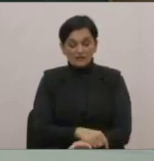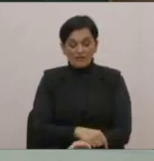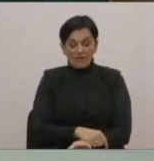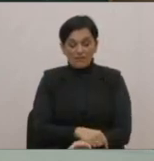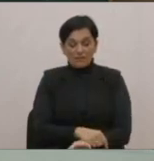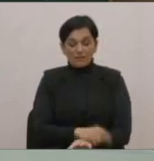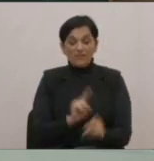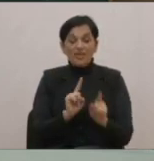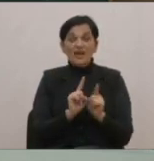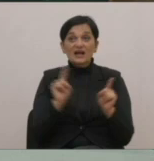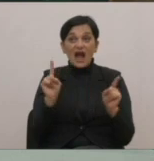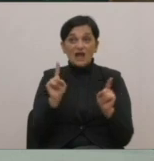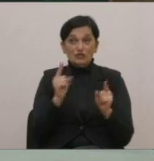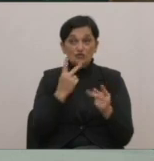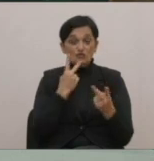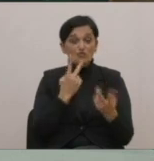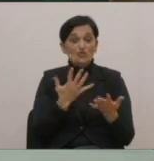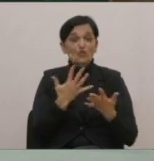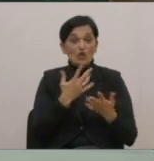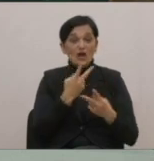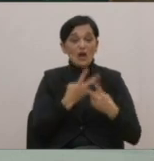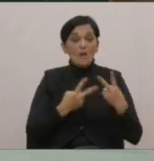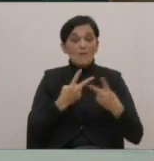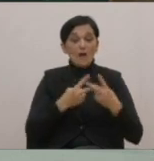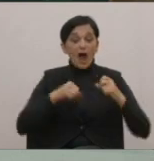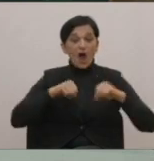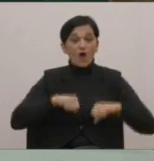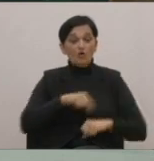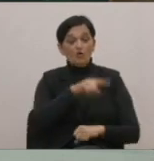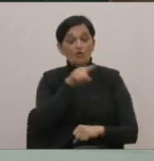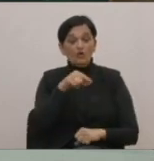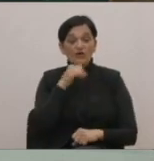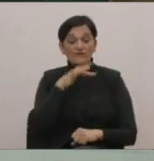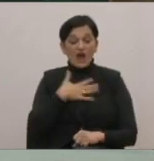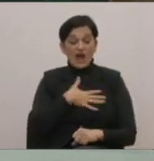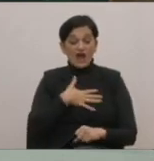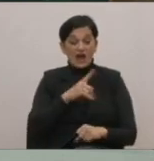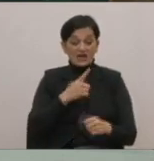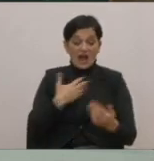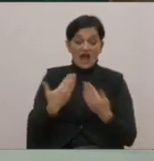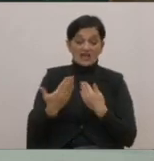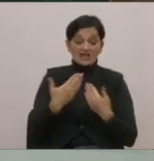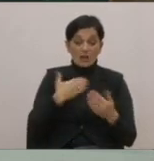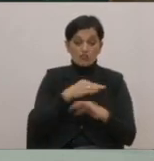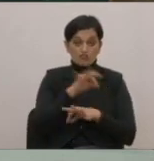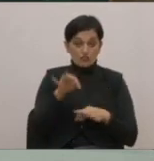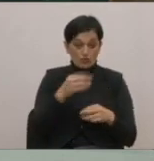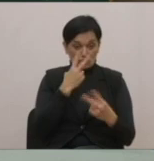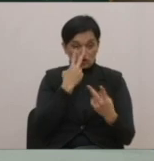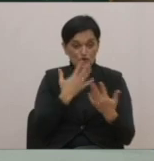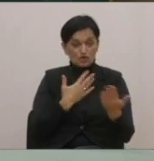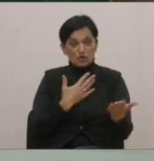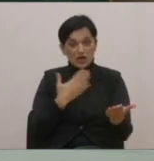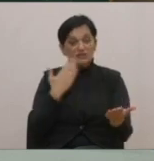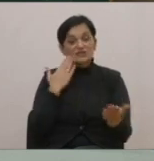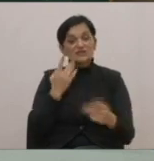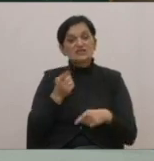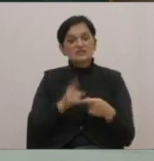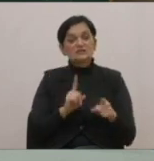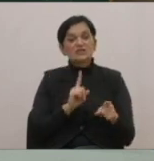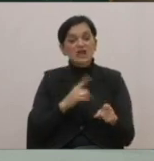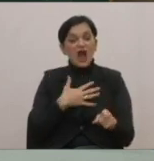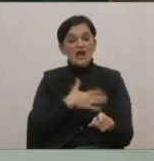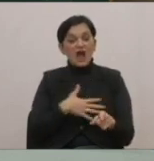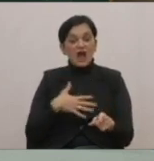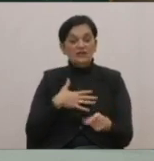Când s-a cutrele carga chans, pati vrebi supleme pe tit coșurum gădarde, tai la damu câte bolivaz gău tam proiect ismi, mar tai ac chans, sinam duleșir a gădarde, tu